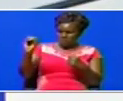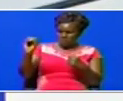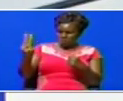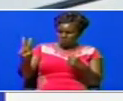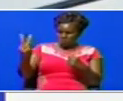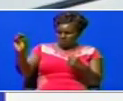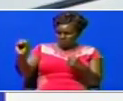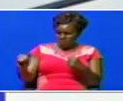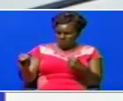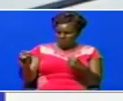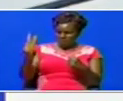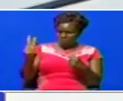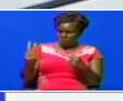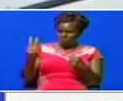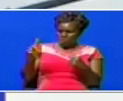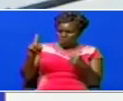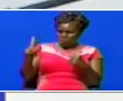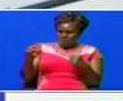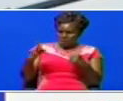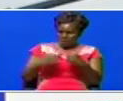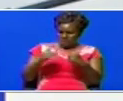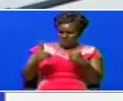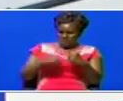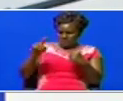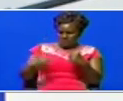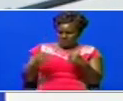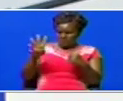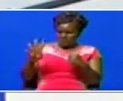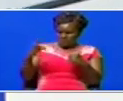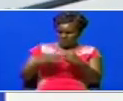0.02%. Uhuru Kenyatta, 186,481,